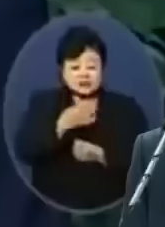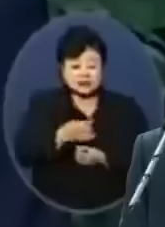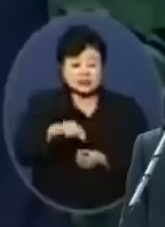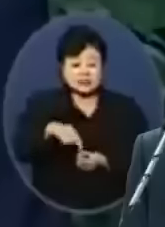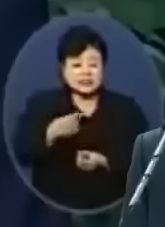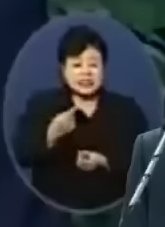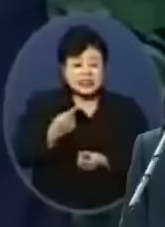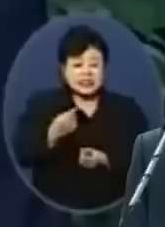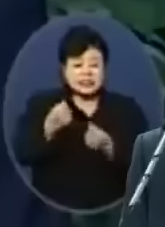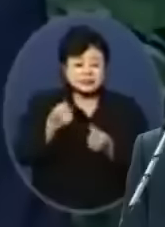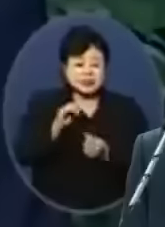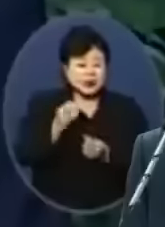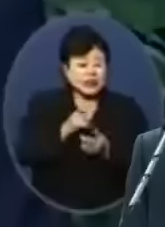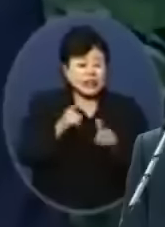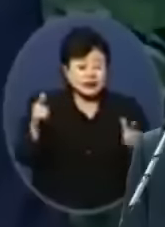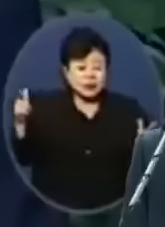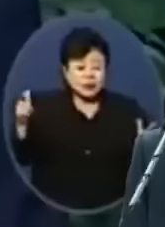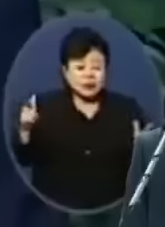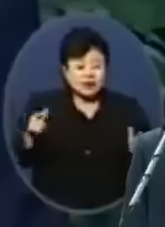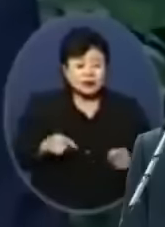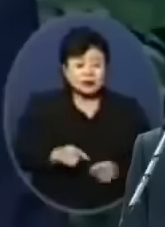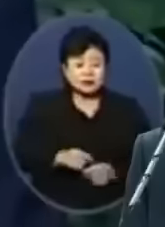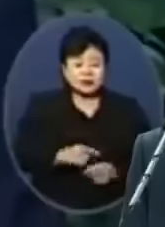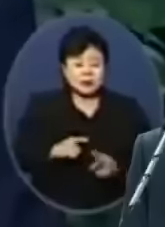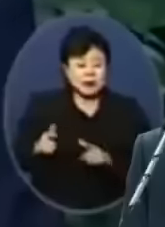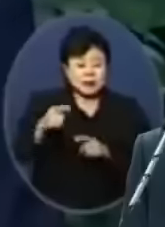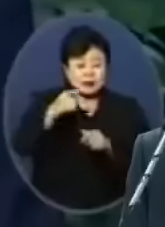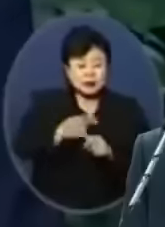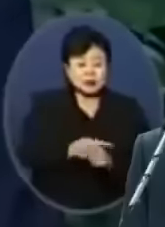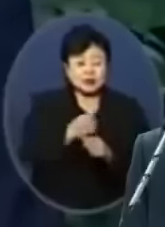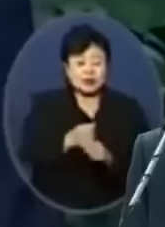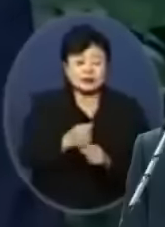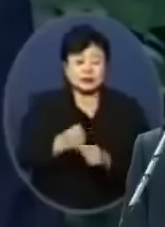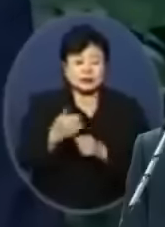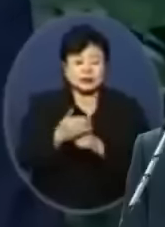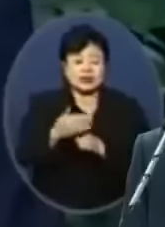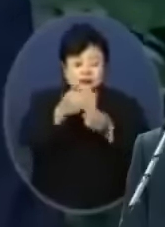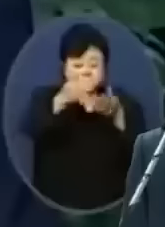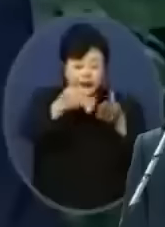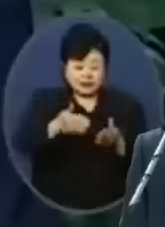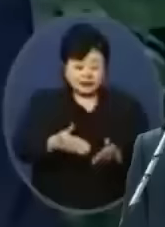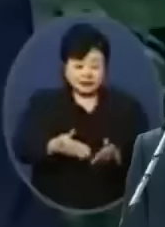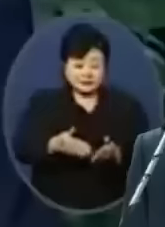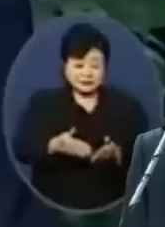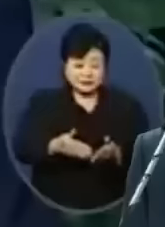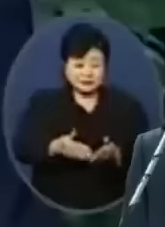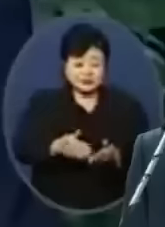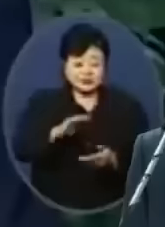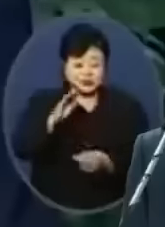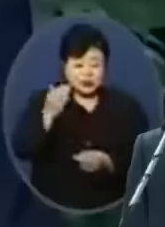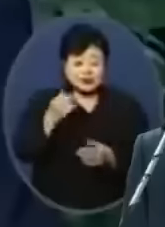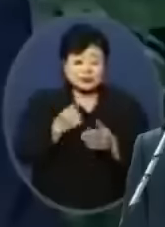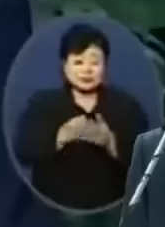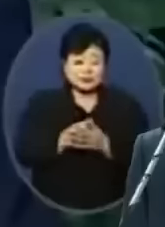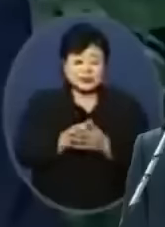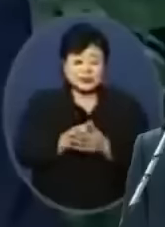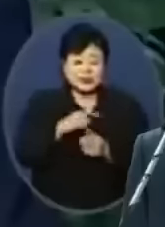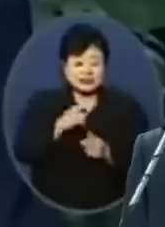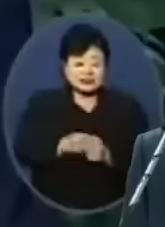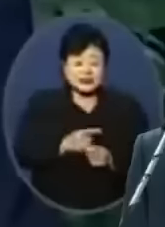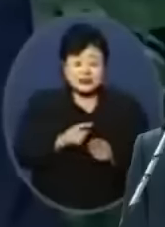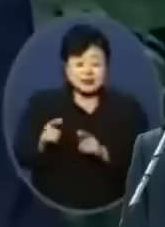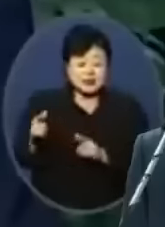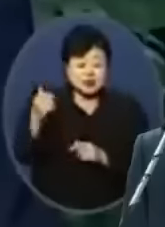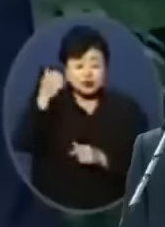자기 스스로 힘으로 된 것이 아니라 자연 만물의 은택을 통해서 된 것인 것입니다. 그 자연